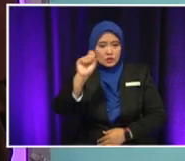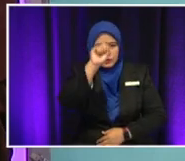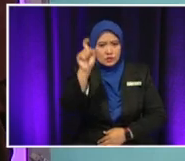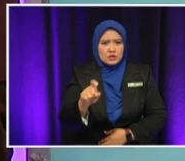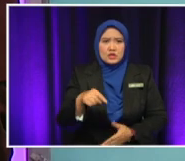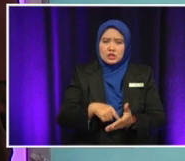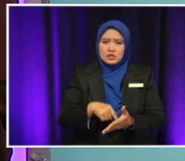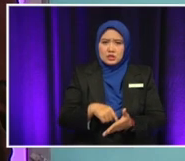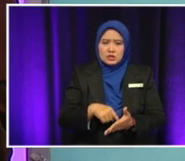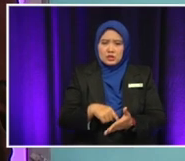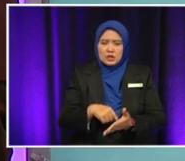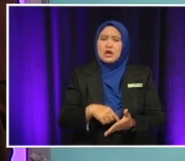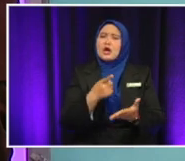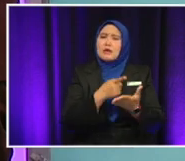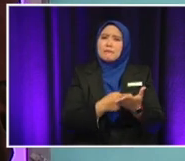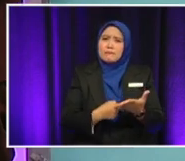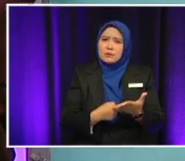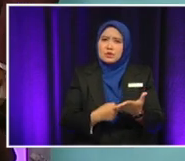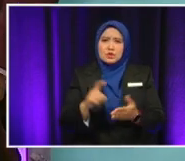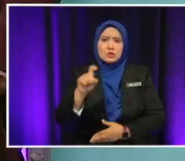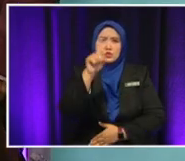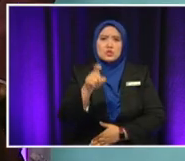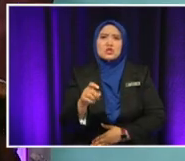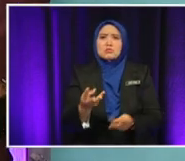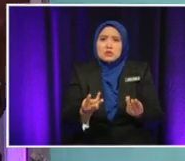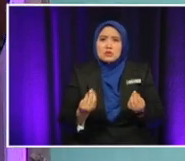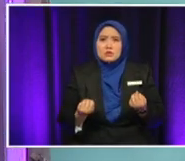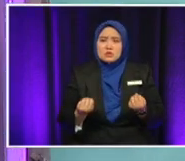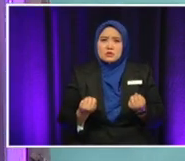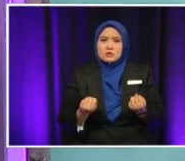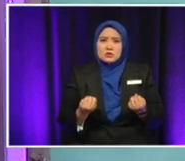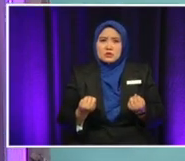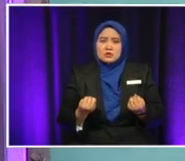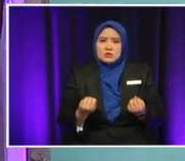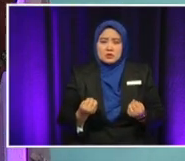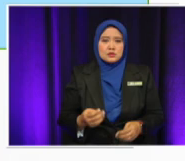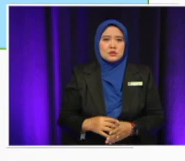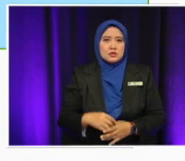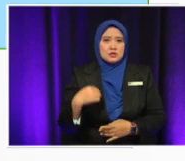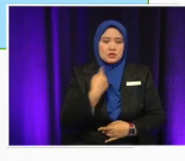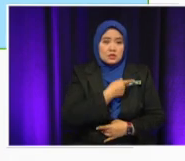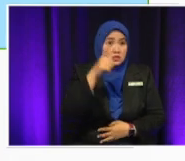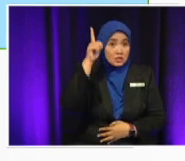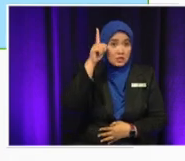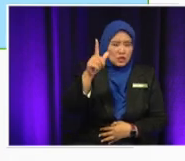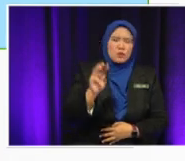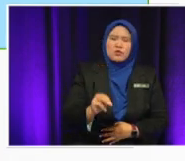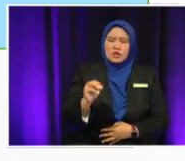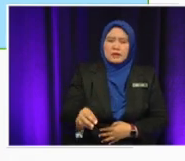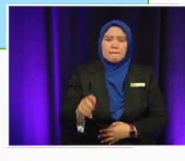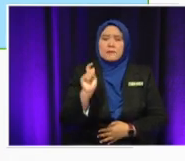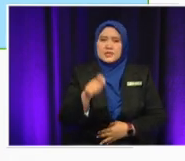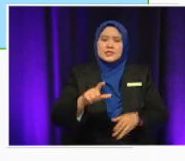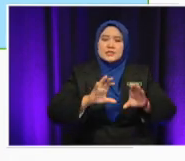Oke jadi kalau kita lihat soalnya ini memerlukan ciri-ciri